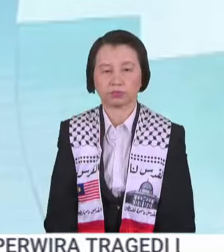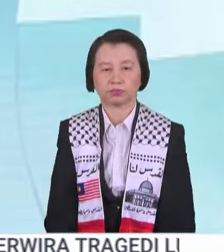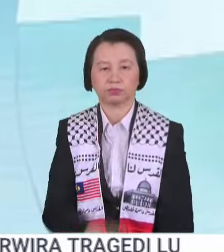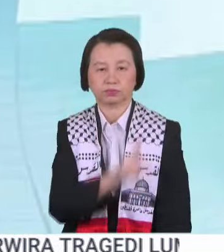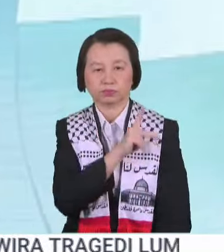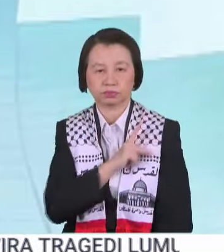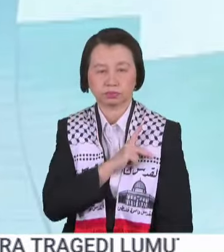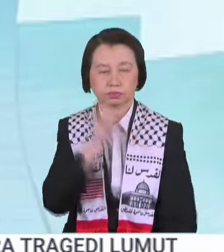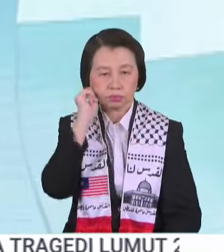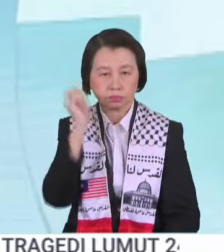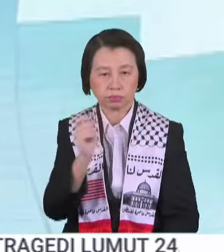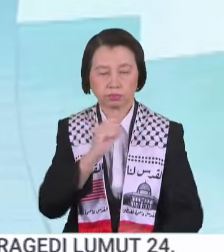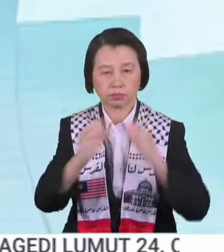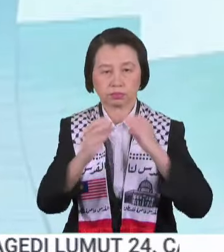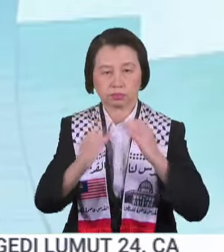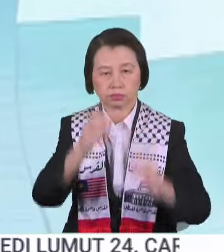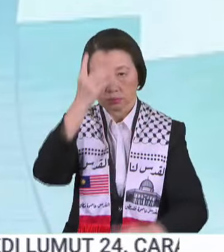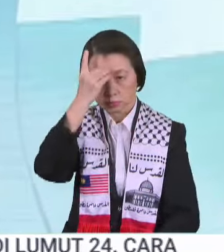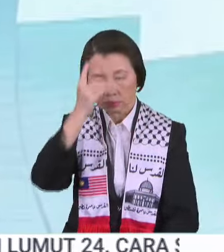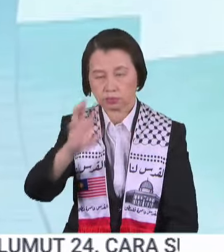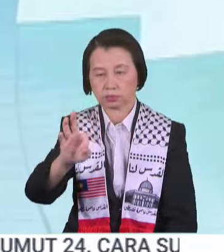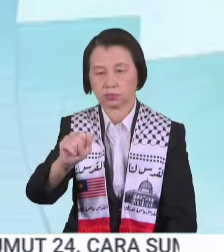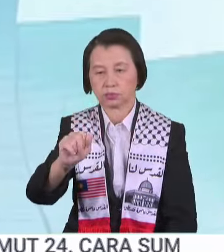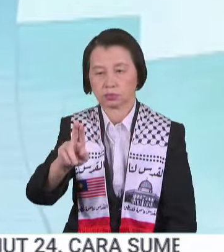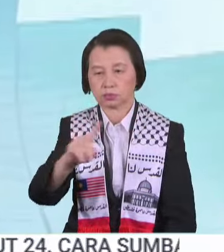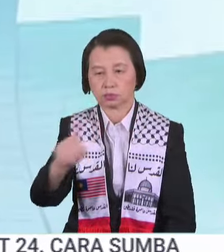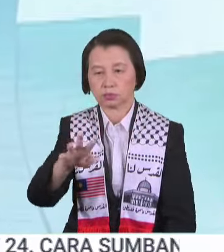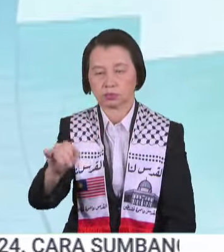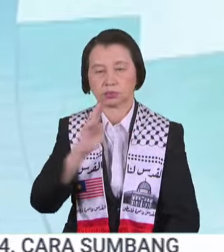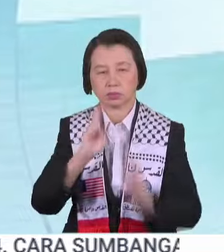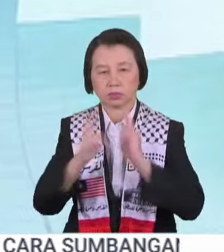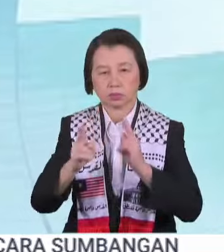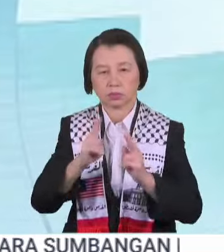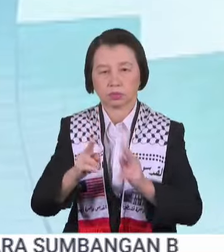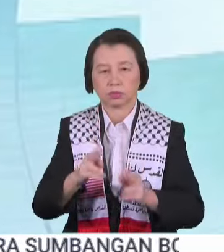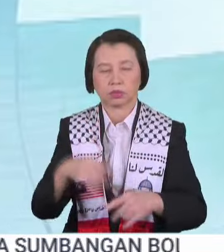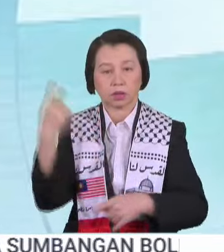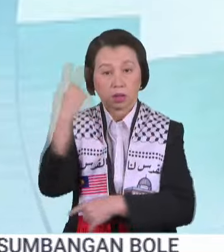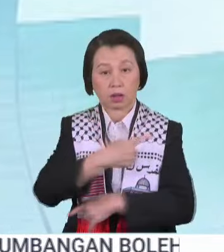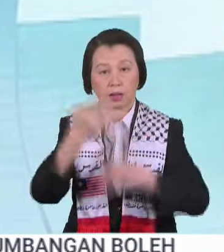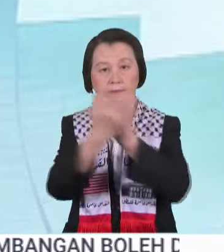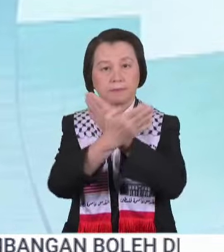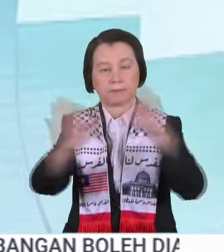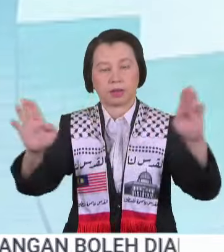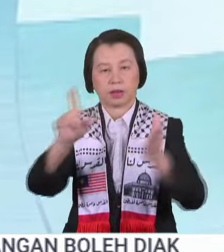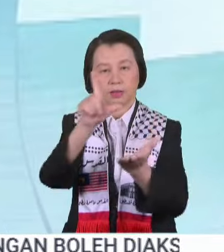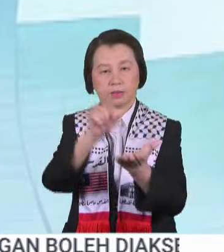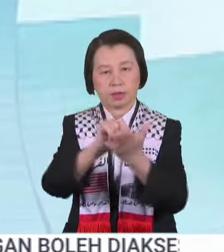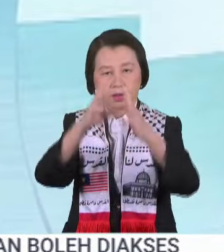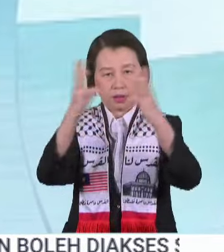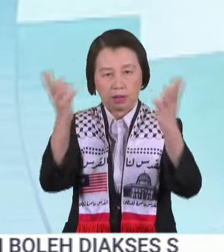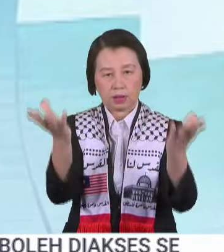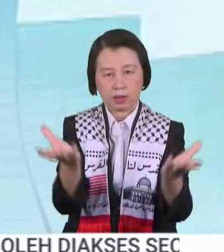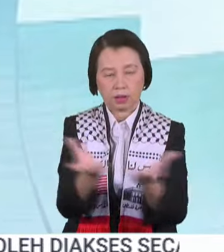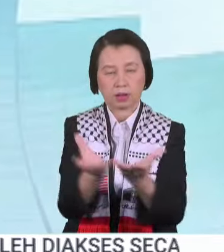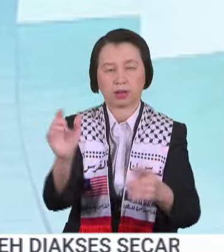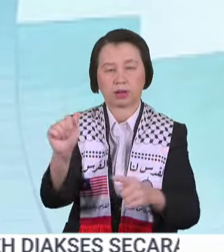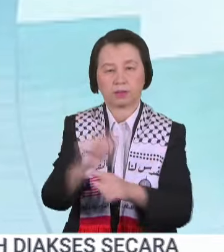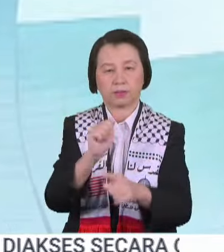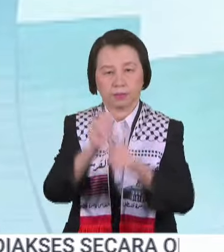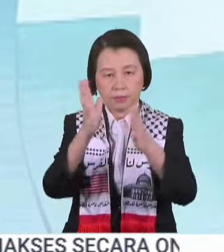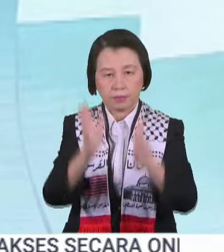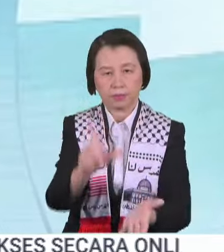Ketua Setiausaha Kementerian Komunikasi, Dato' Muhammad Fauzi Muhammad Isa mengucapkan selamat menyambut Hari Kebebasan Media Sedunia kepada pengamal media seluruh